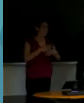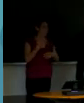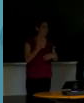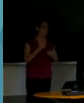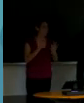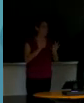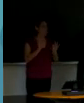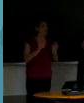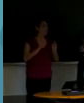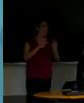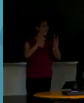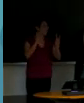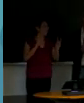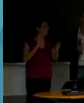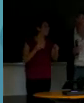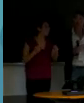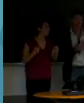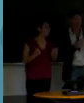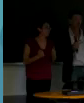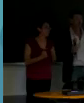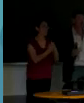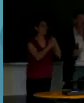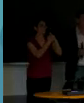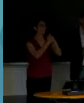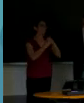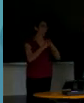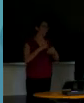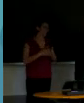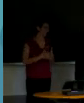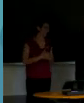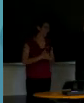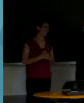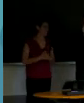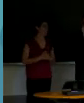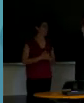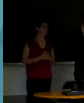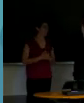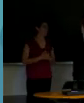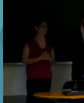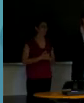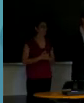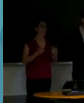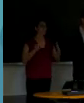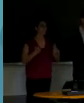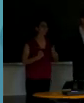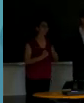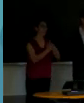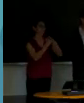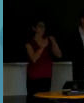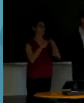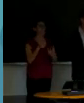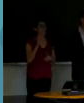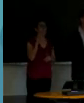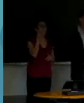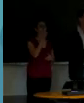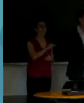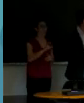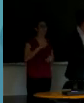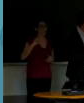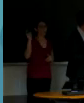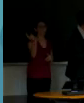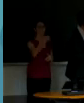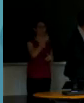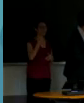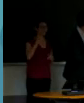la sostenibilità. Ecco, questa è una parola che sta praticamente sulla bocca di tutti noi ogni giorno, per cui da questo punto di vista voi vedete